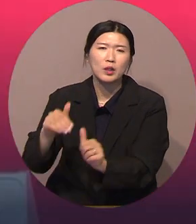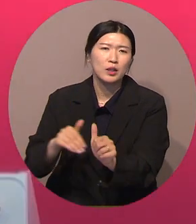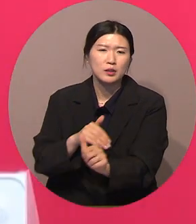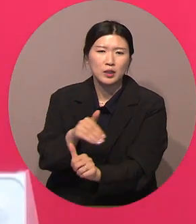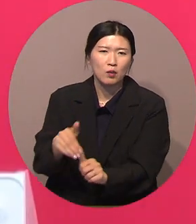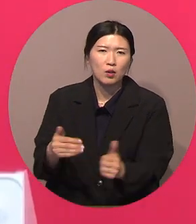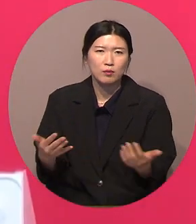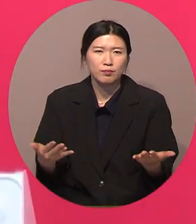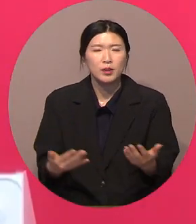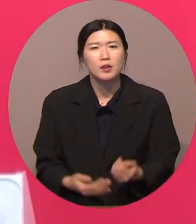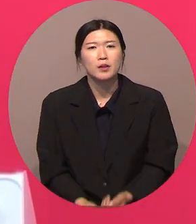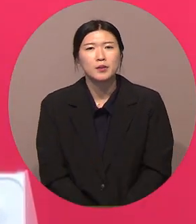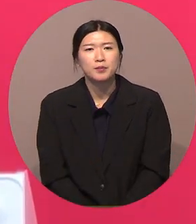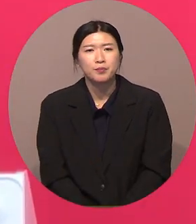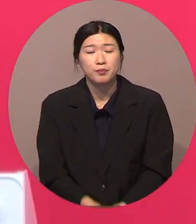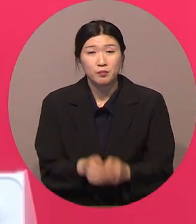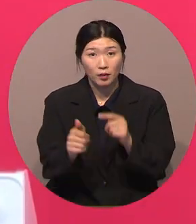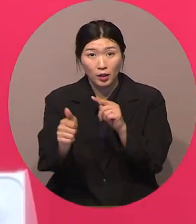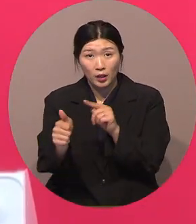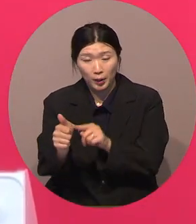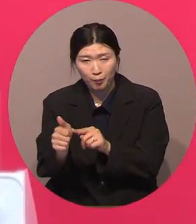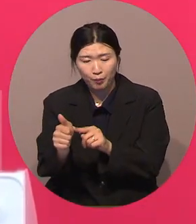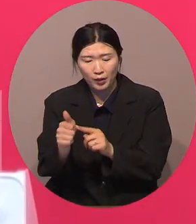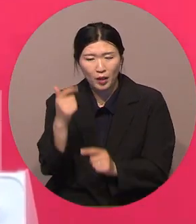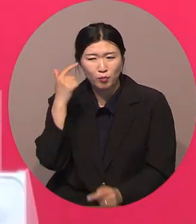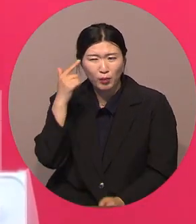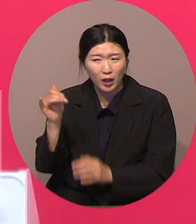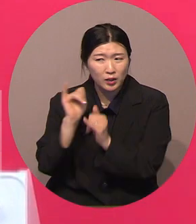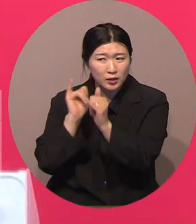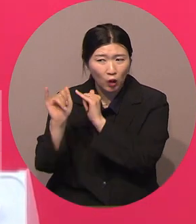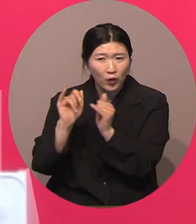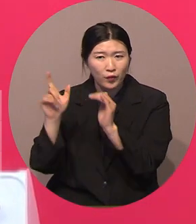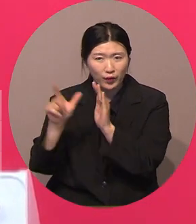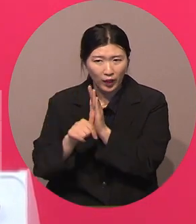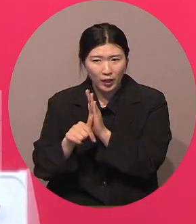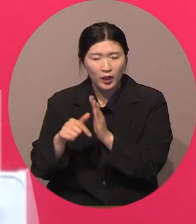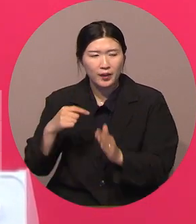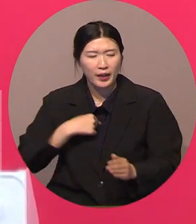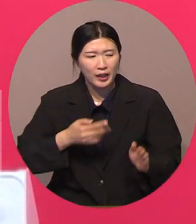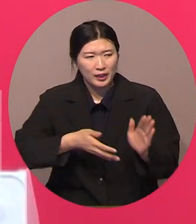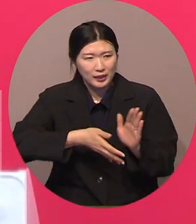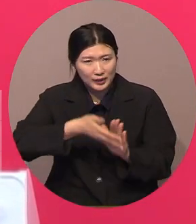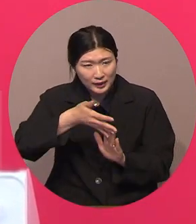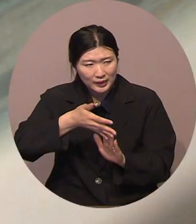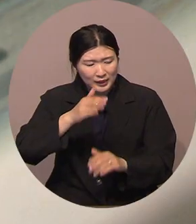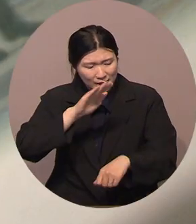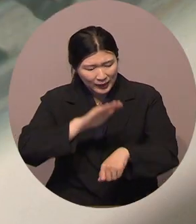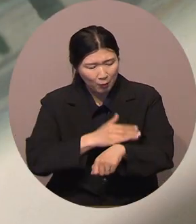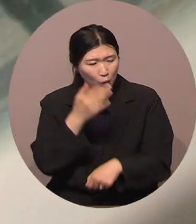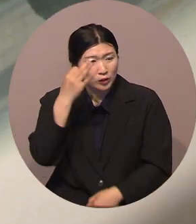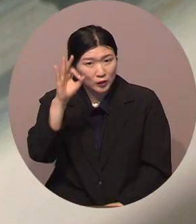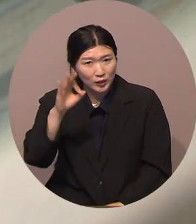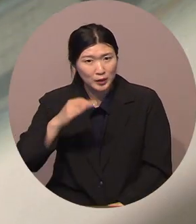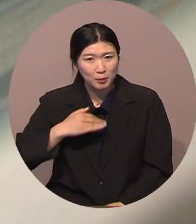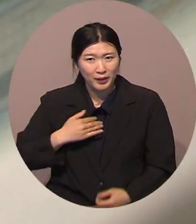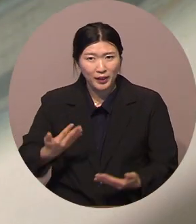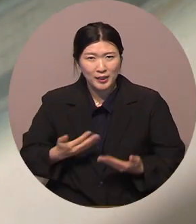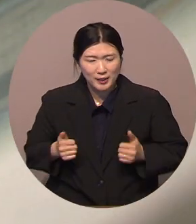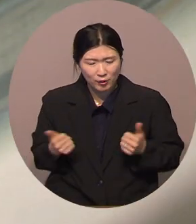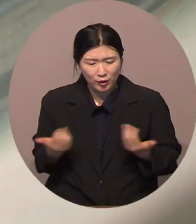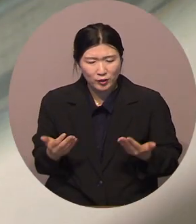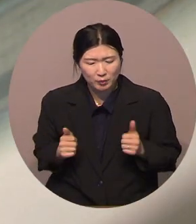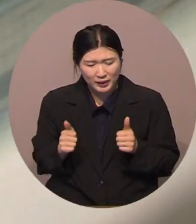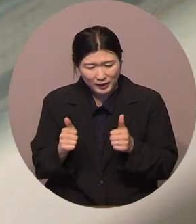때문에 해당 사무관은 입장을 묻는 대전 mbc 취재진에게 시에 큰 누를 끼친만큼 분골 쇄신의 업무에